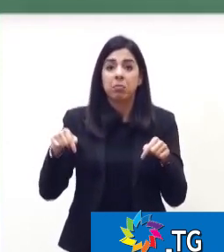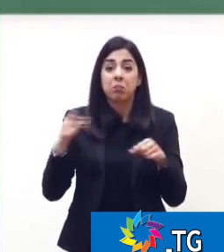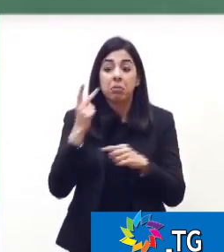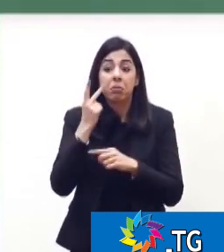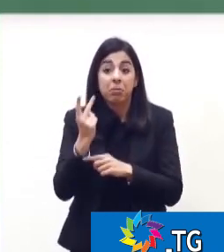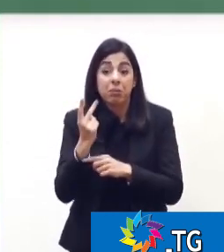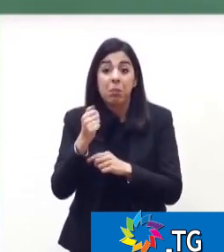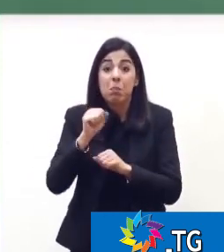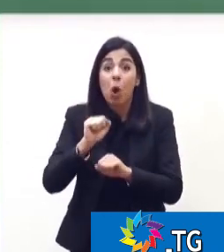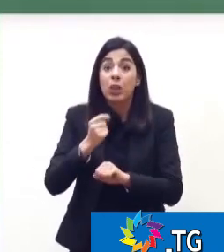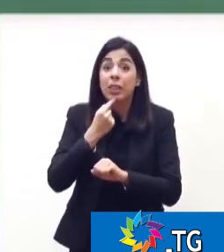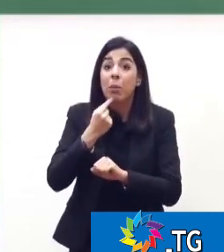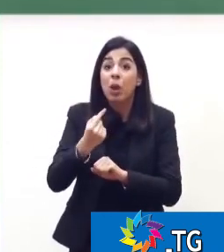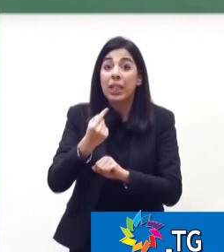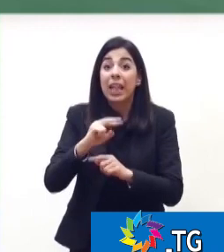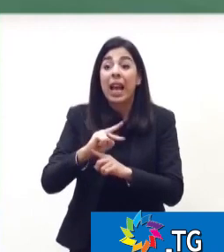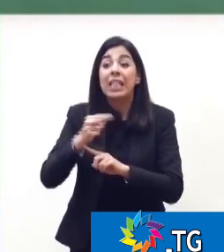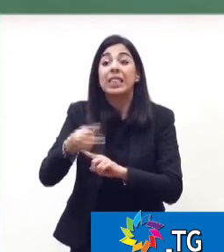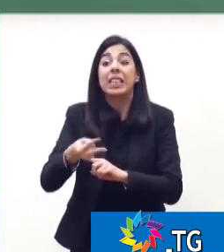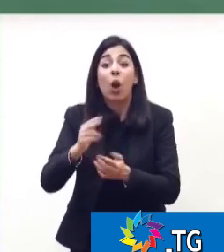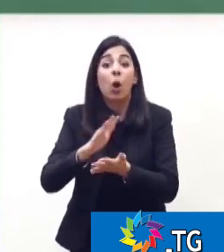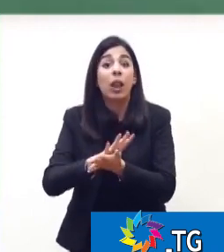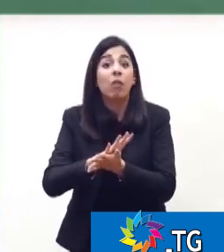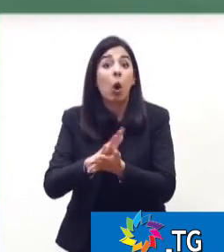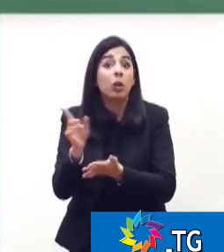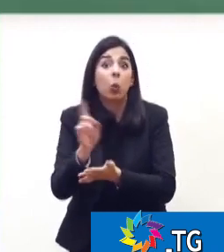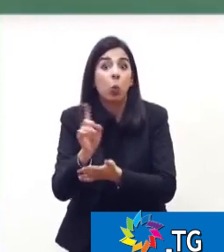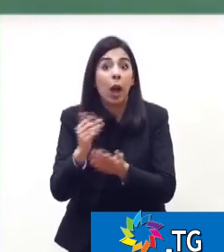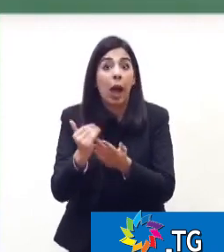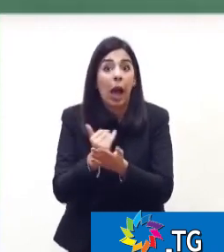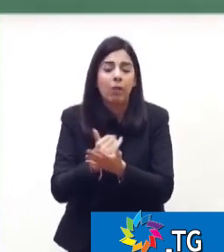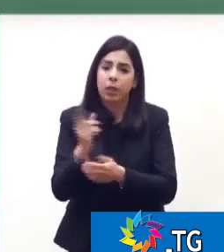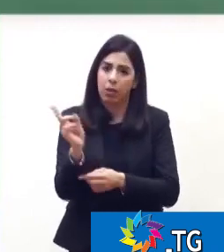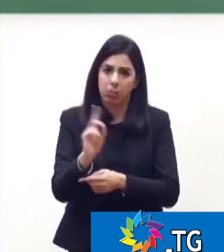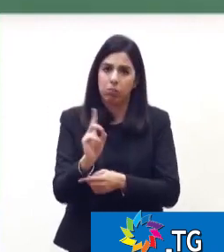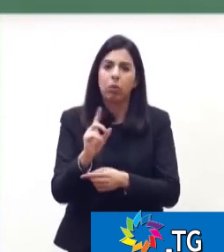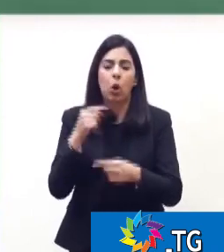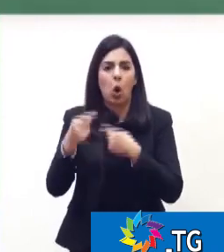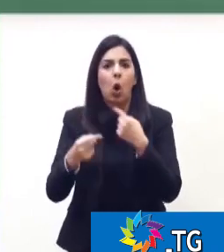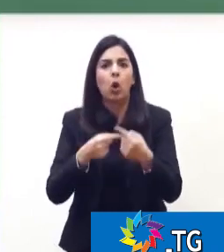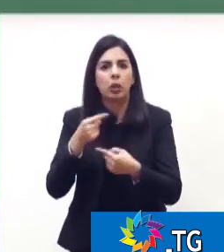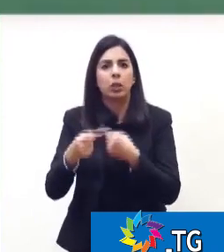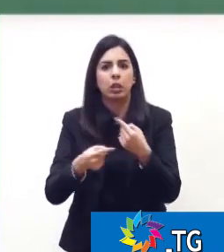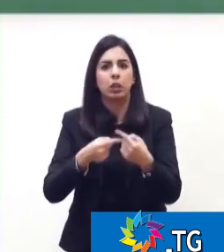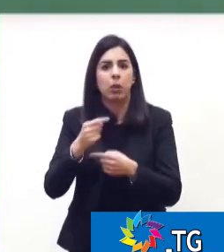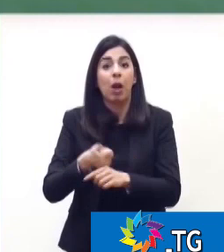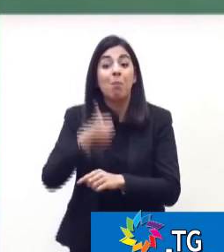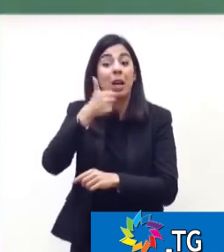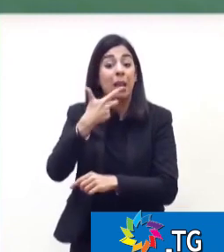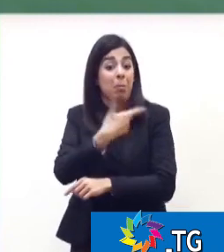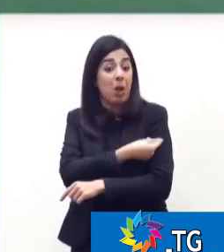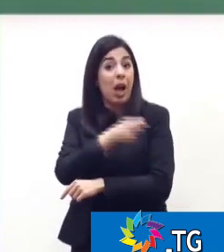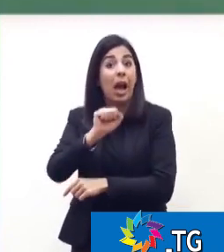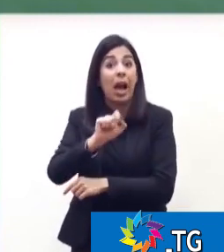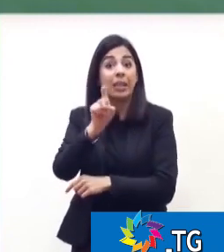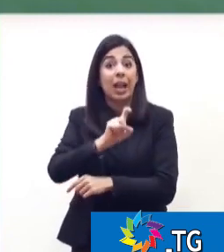gli elementi per non considerare la somministrazione dello stesso vaccino,